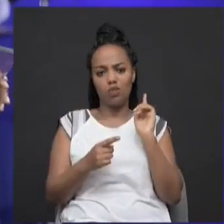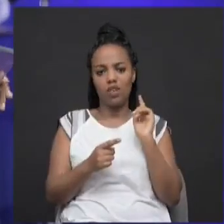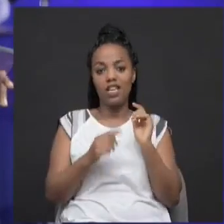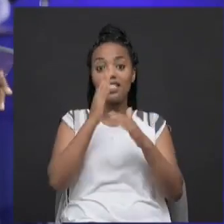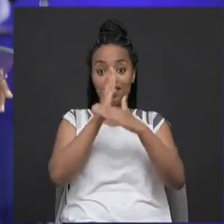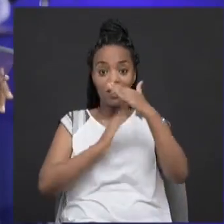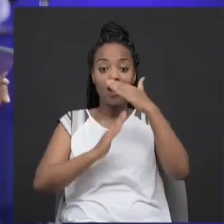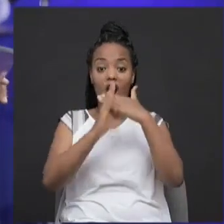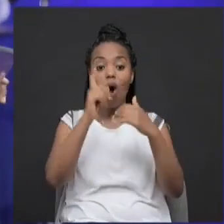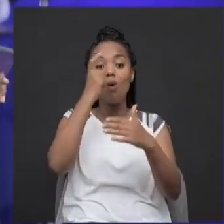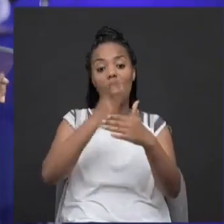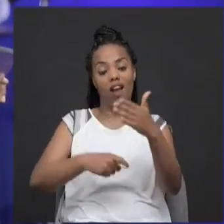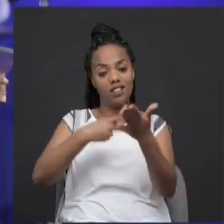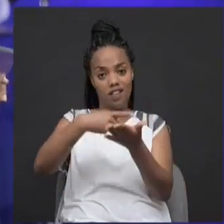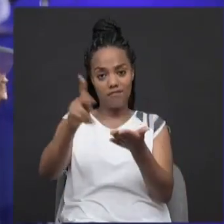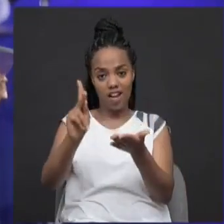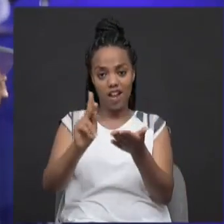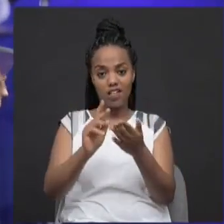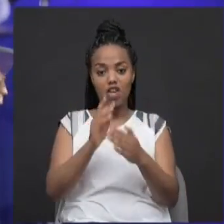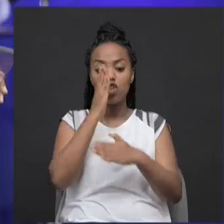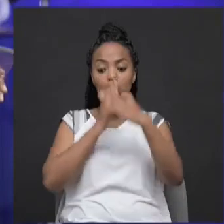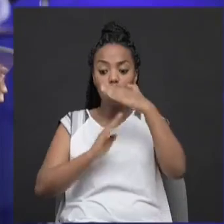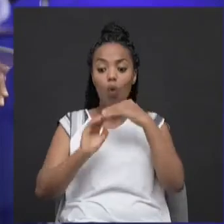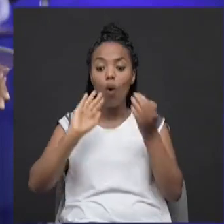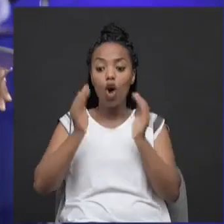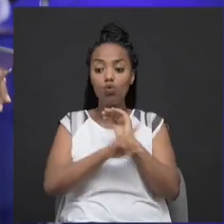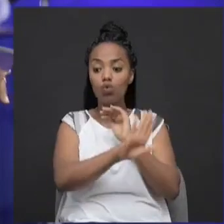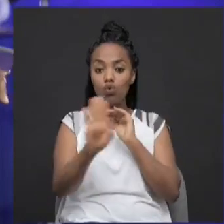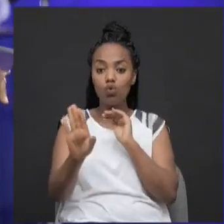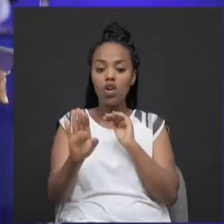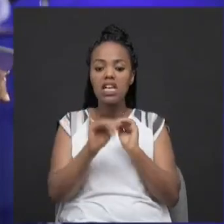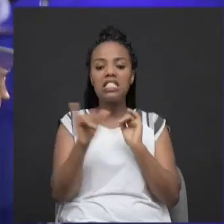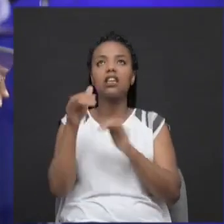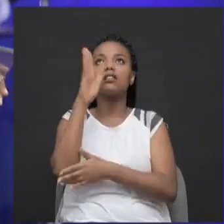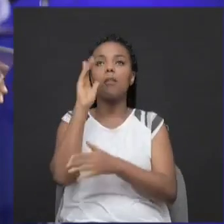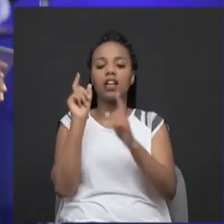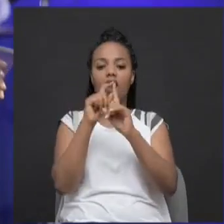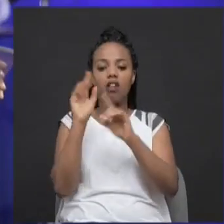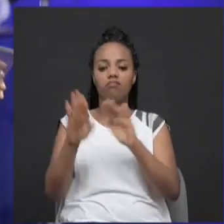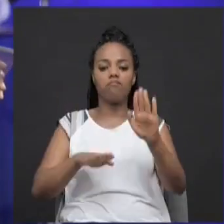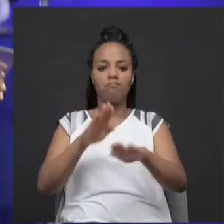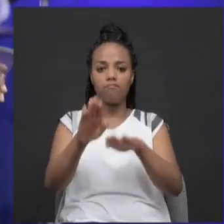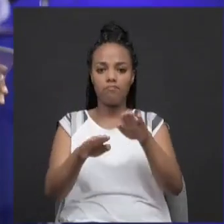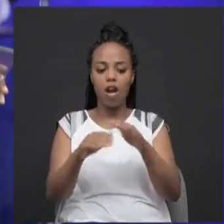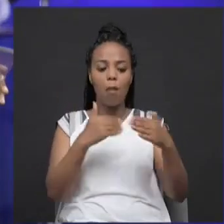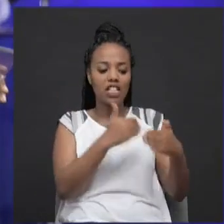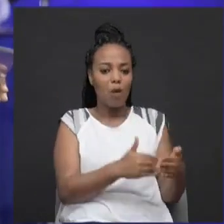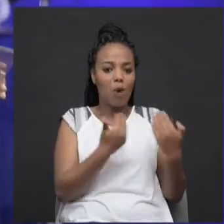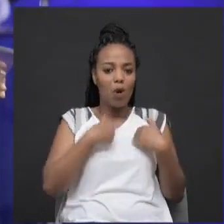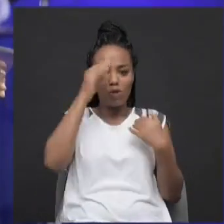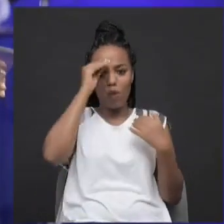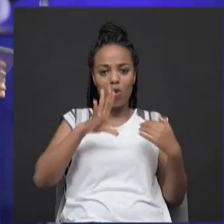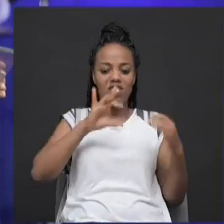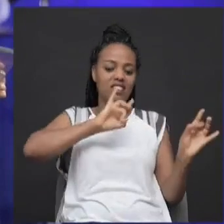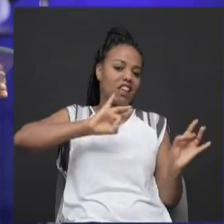ዋጋ ያስከፍላል ትሁት ሆናችሁ እንደ እግዚአብሔር ቃል ስትመላለሱ ባጠገባችሁ ባሉ ሰዎች